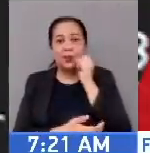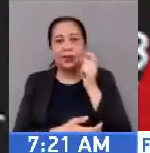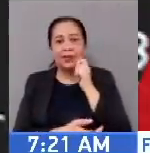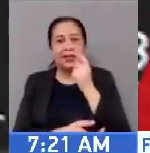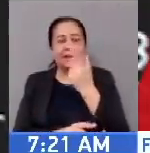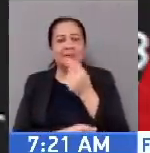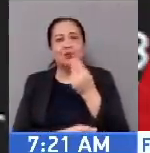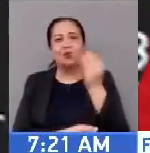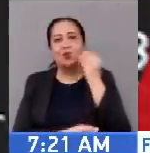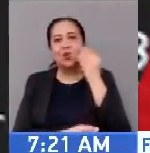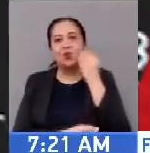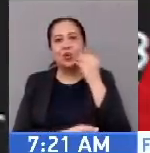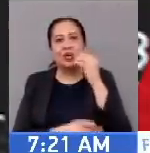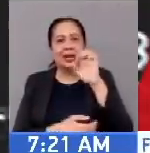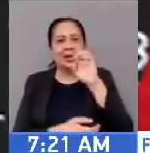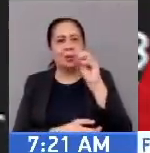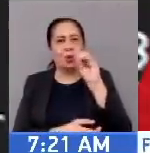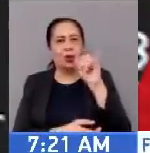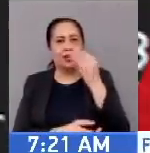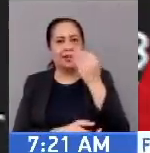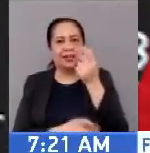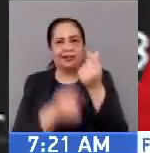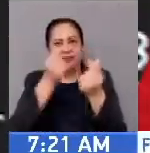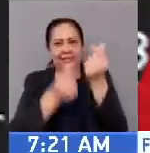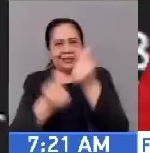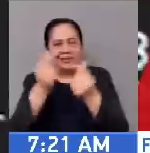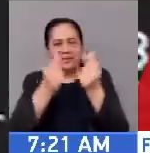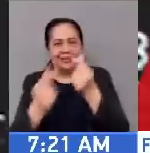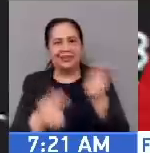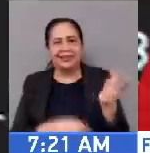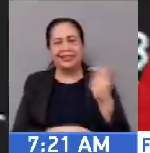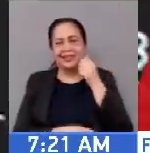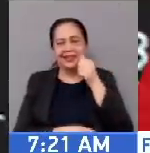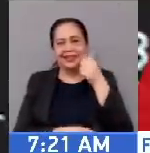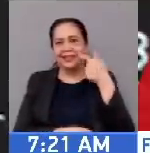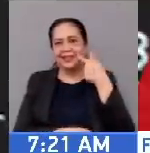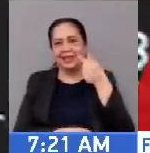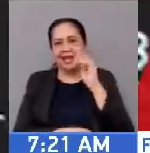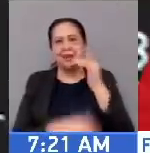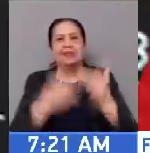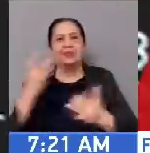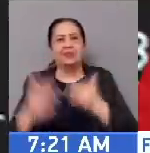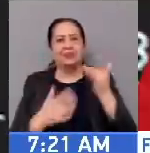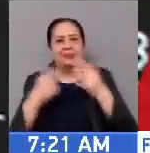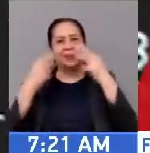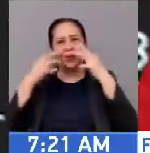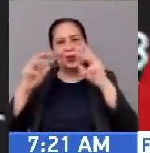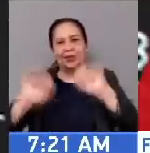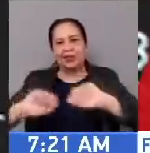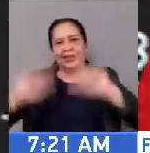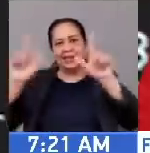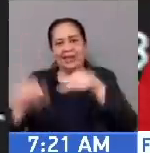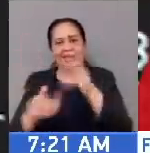emojis. Agad itong pinusuan ng Kapuso actress. Sinabi rin niyang excited siyang mapanood ng live ang singer.